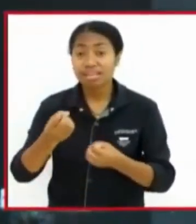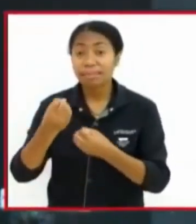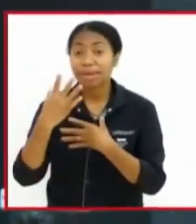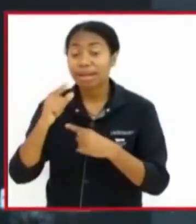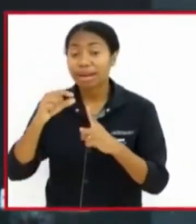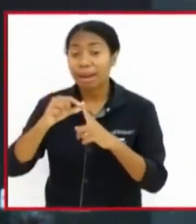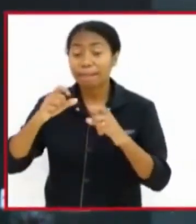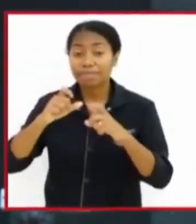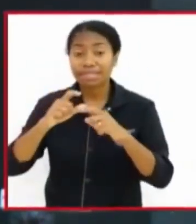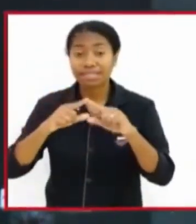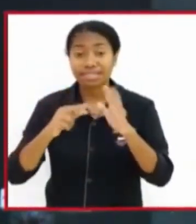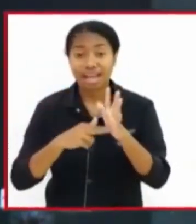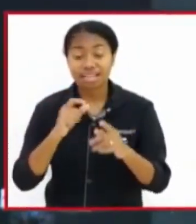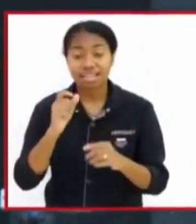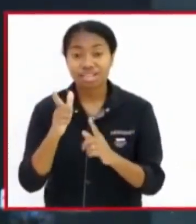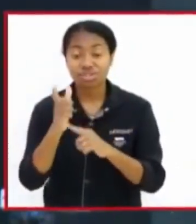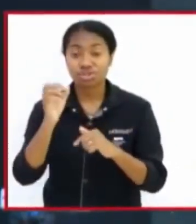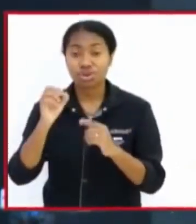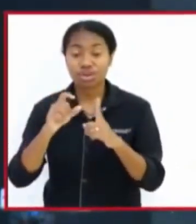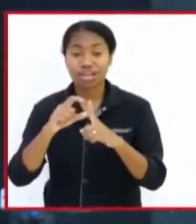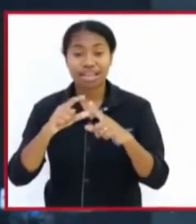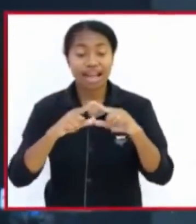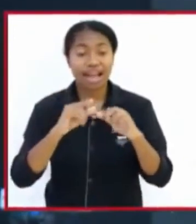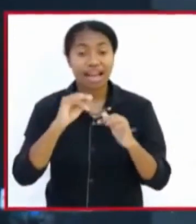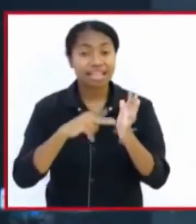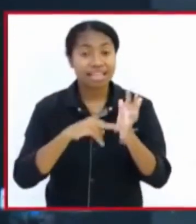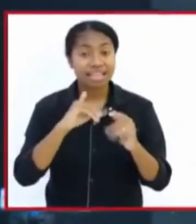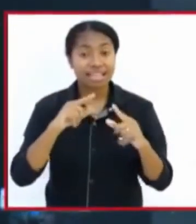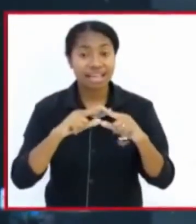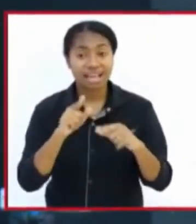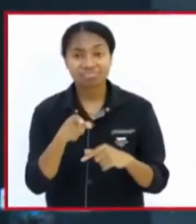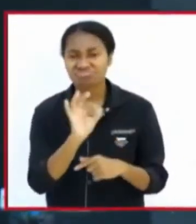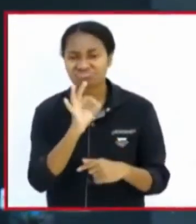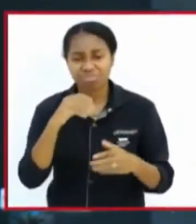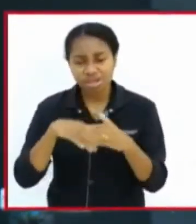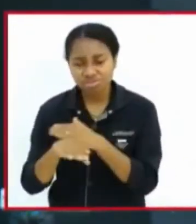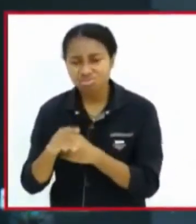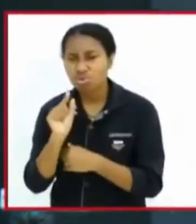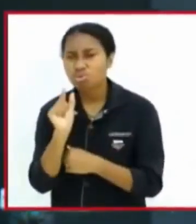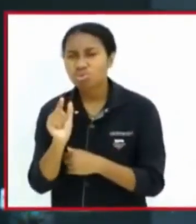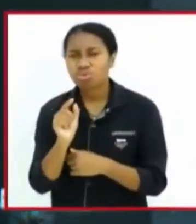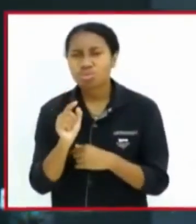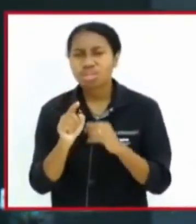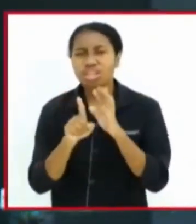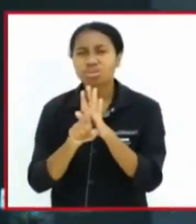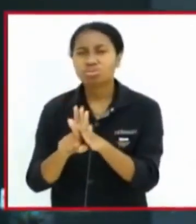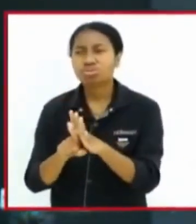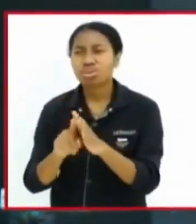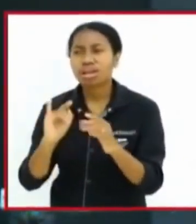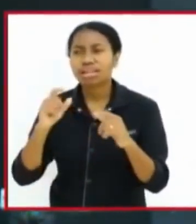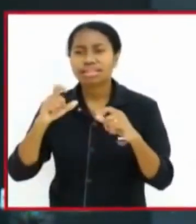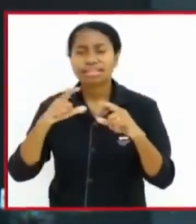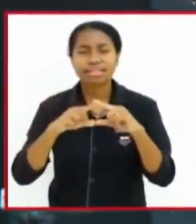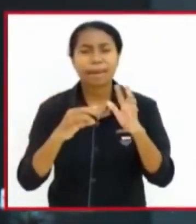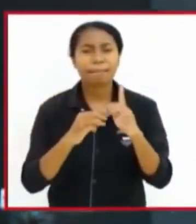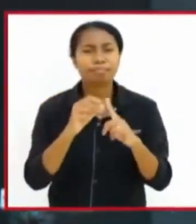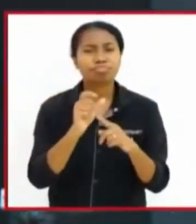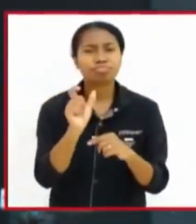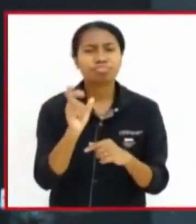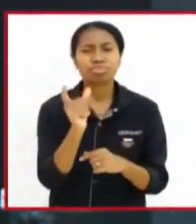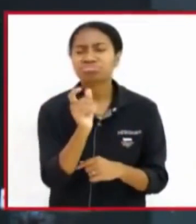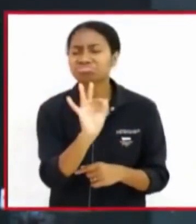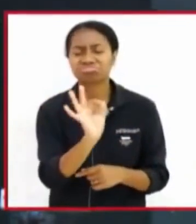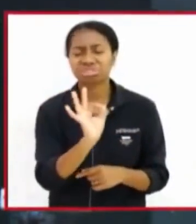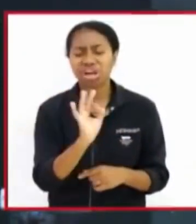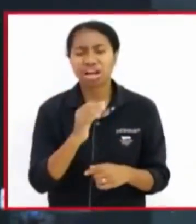pesan ke Yordania Yordania sebaiknya tidak ikut campur ya sebaiknya